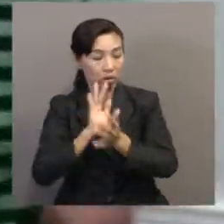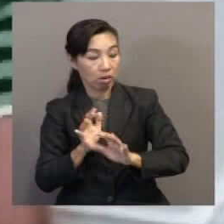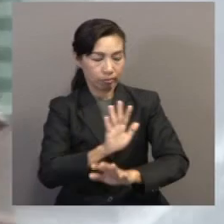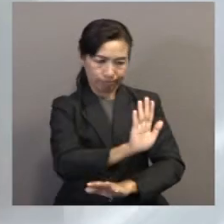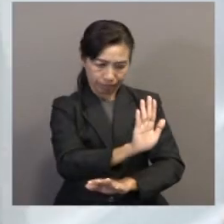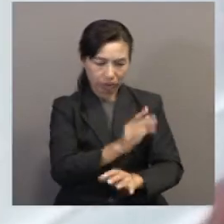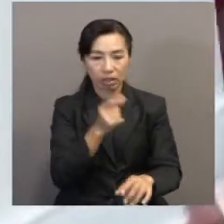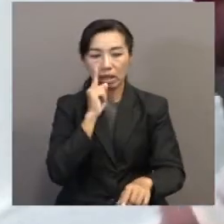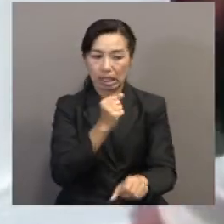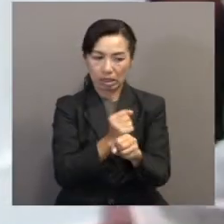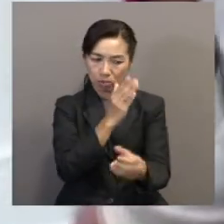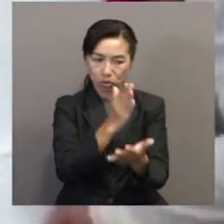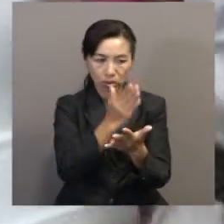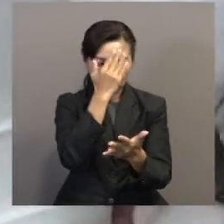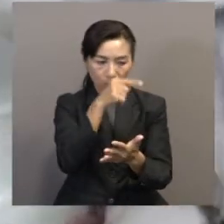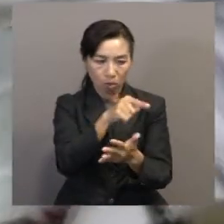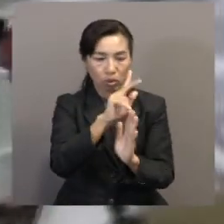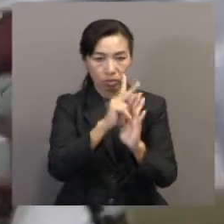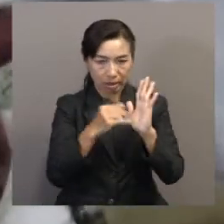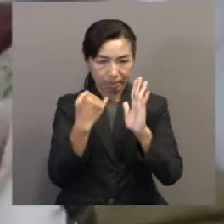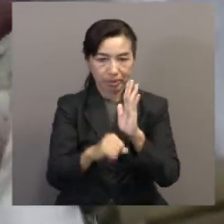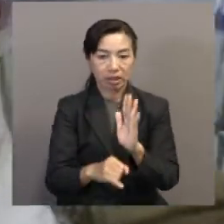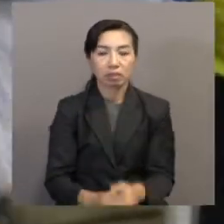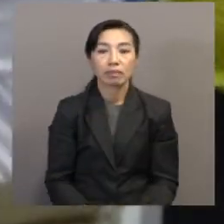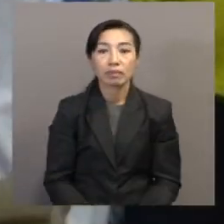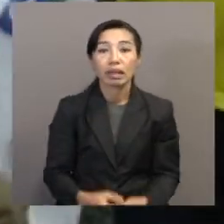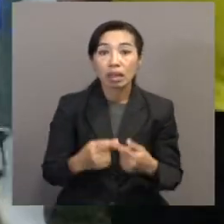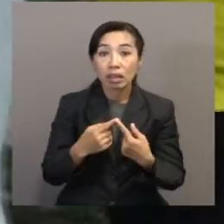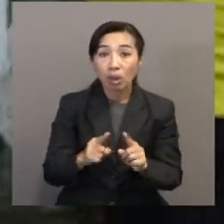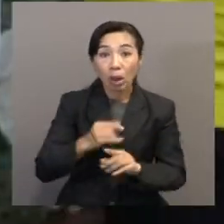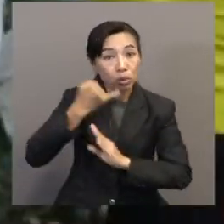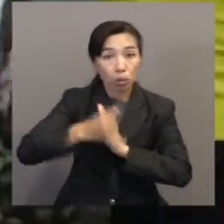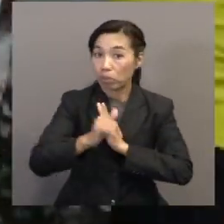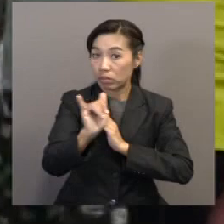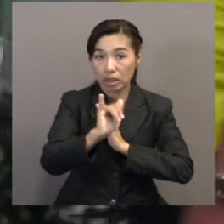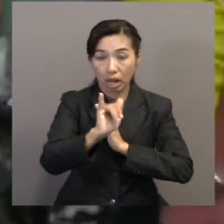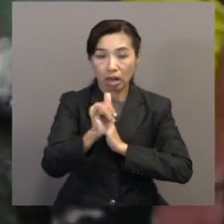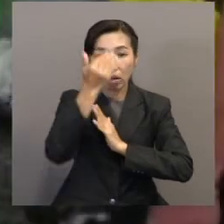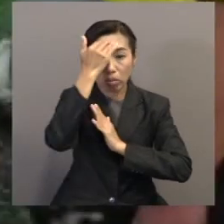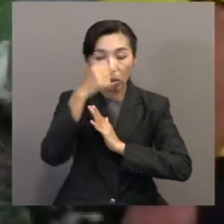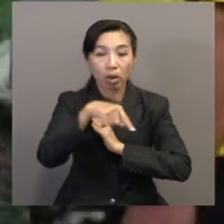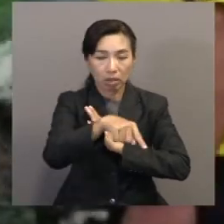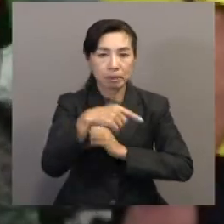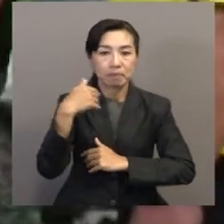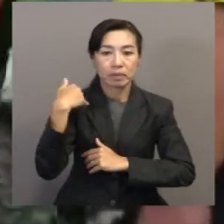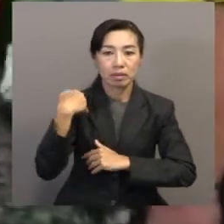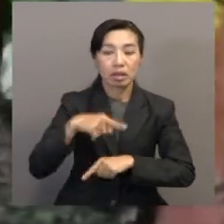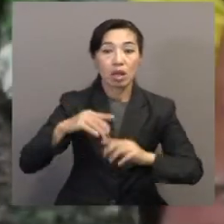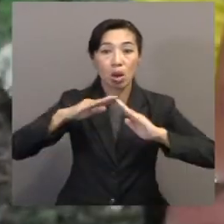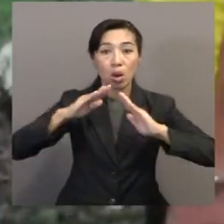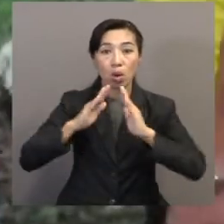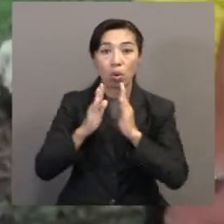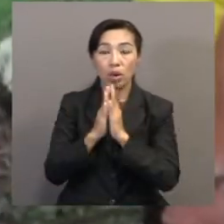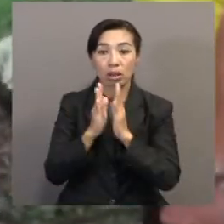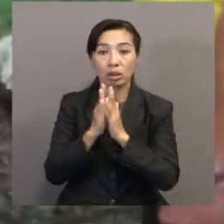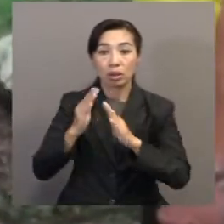ะครับให้หยุดการกระทำเนื่องจากผิดกฎหมายครับ ค่ะแต่ว่าเรื่องไม่จบเท่านั้นคุณผู้ชมเพราะว่าระหว่างนั้นนะคะทางเจ้าอาวาสท